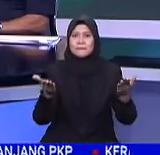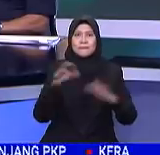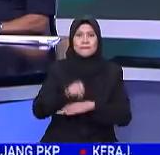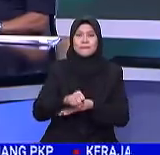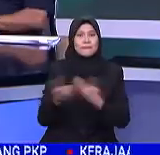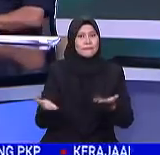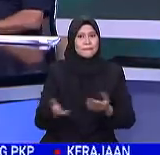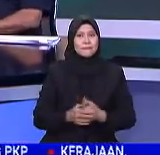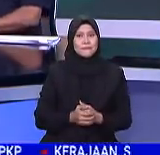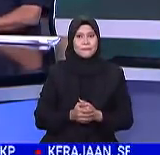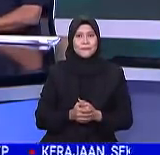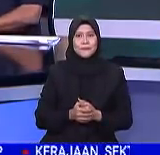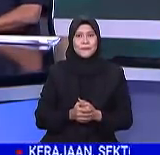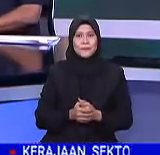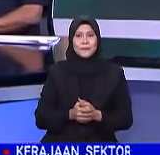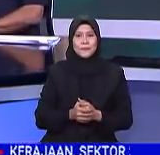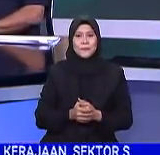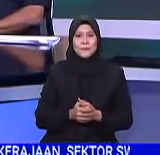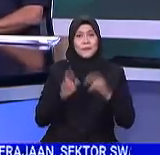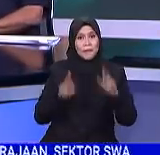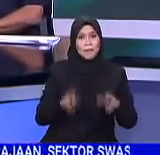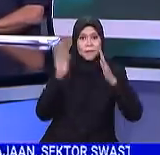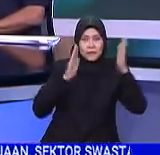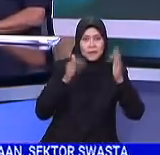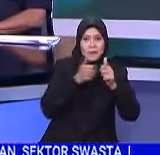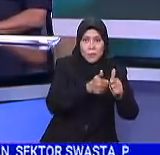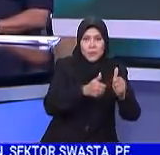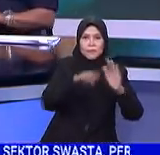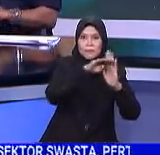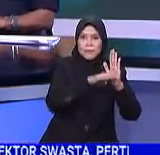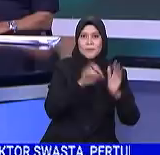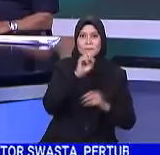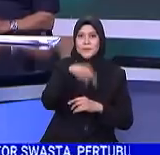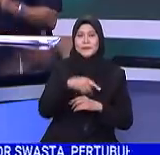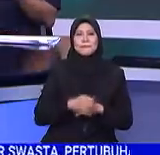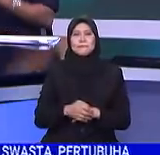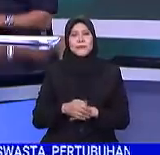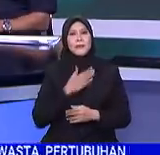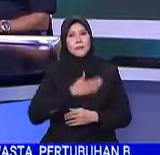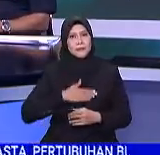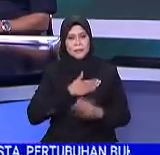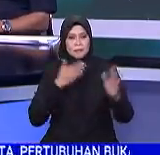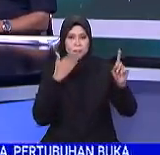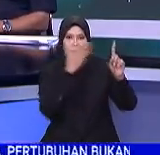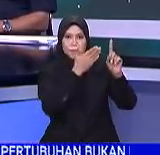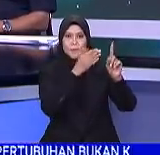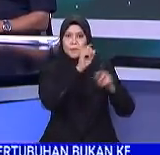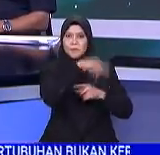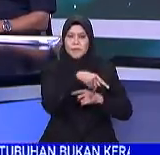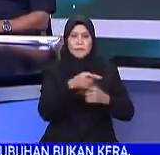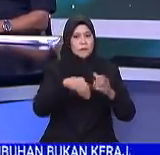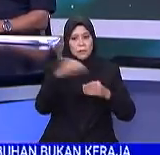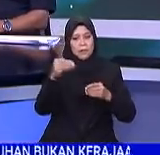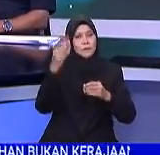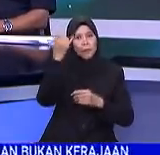ini, ya, rakyat Malaysia untuk patuh SOP. Patuhilah SOP yang dikeluarkan. SOP yang dikeluarkan adalah